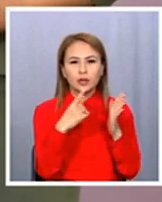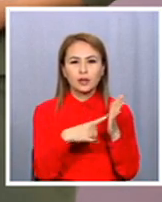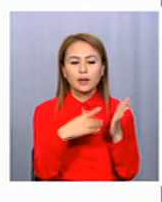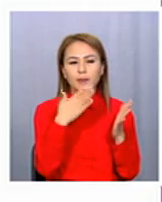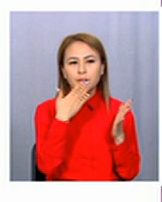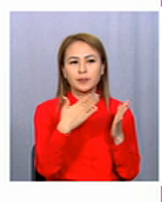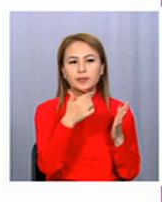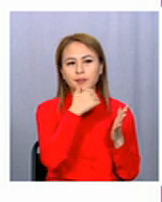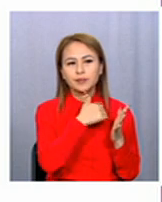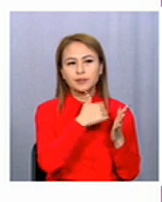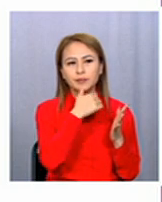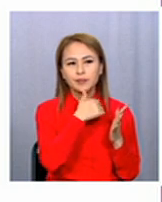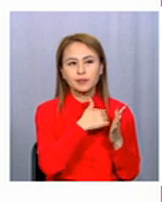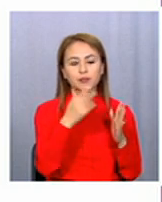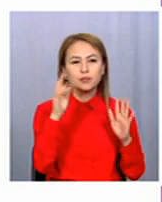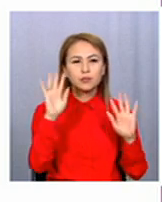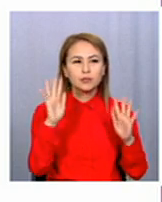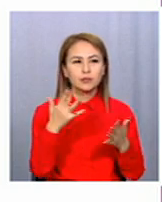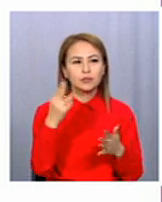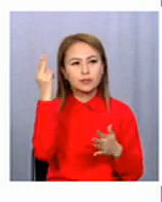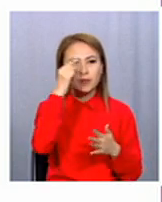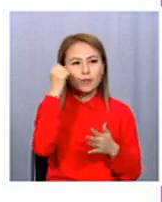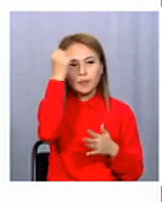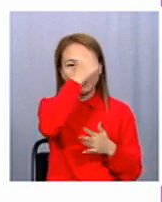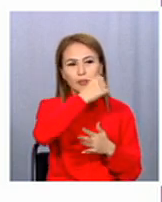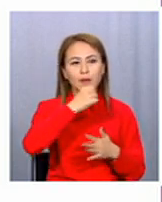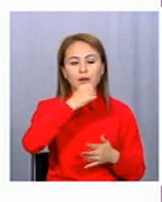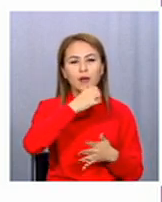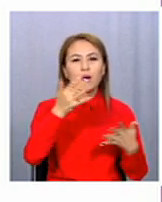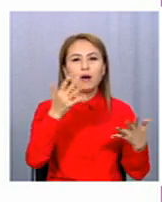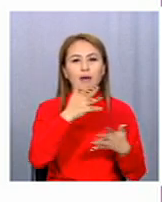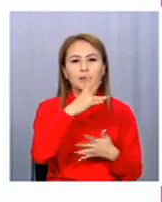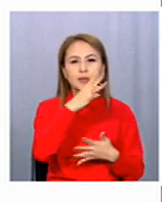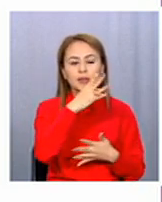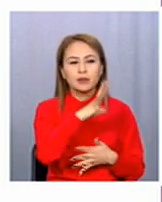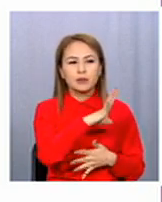көріңдер. Оқиға жылдың қай мезгілінде болды?